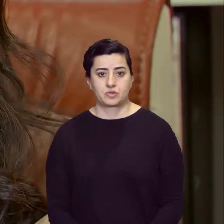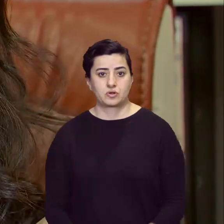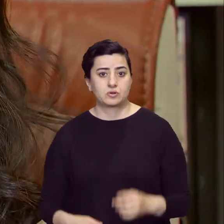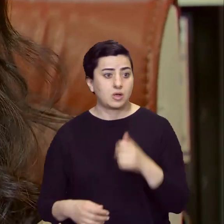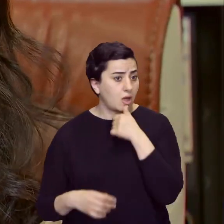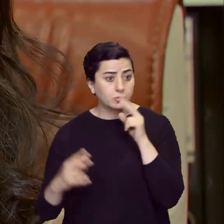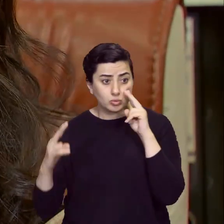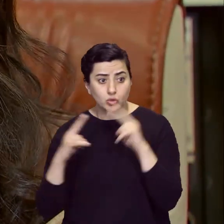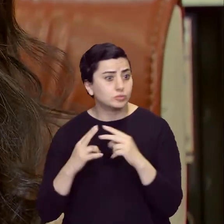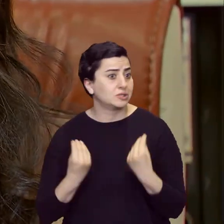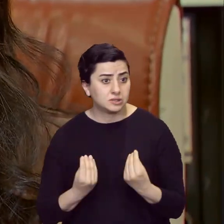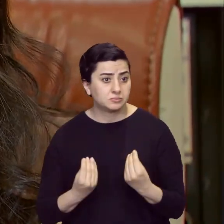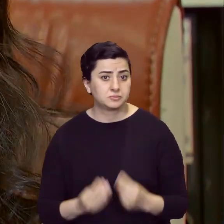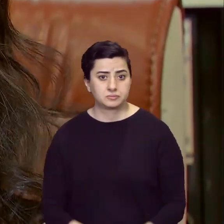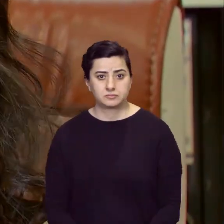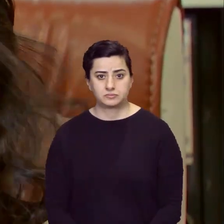Görüştünüz mü abimle? Nasıl?